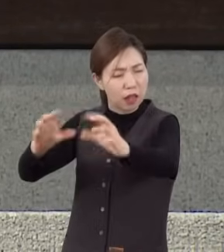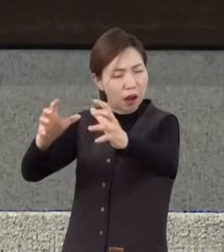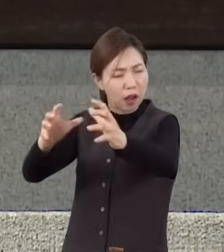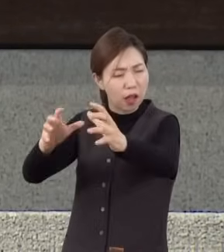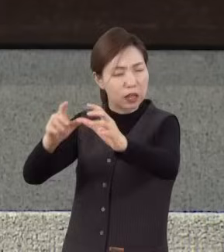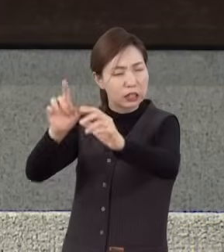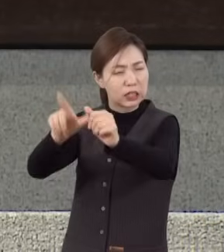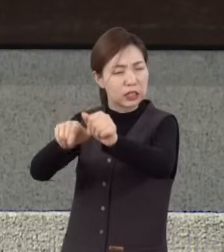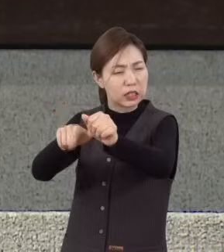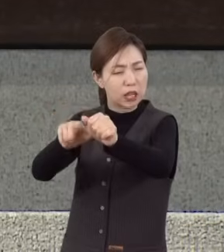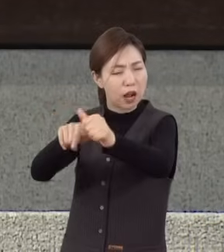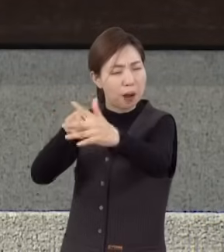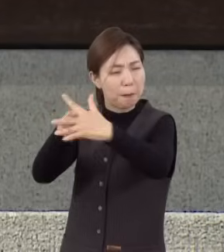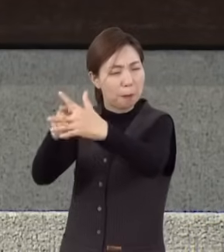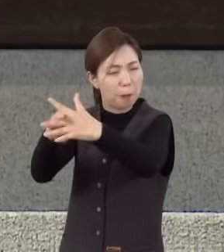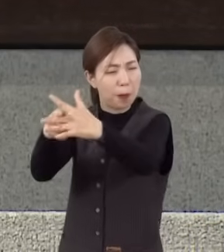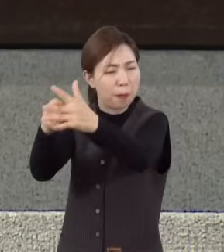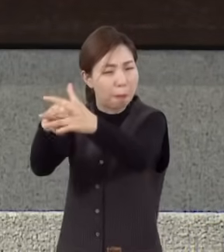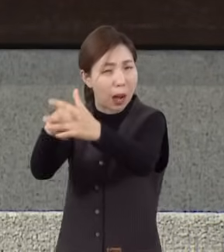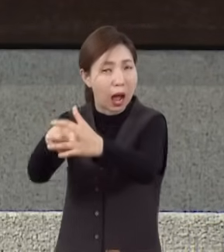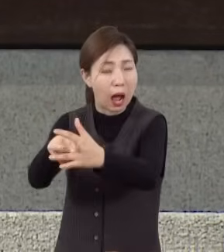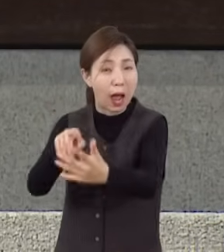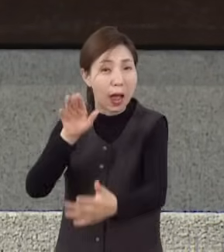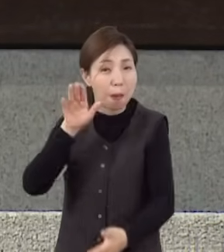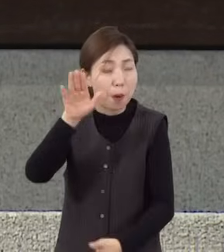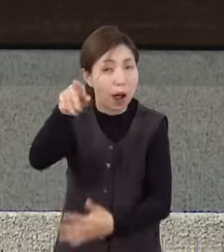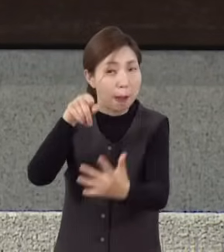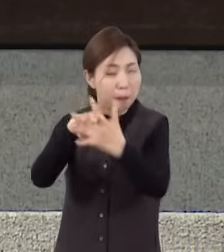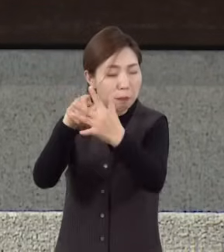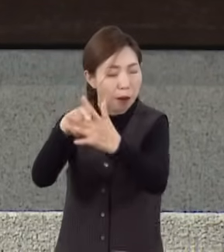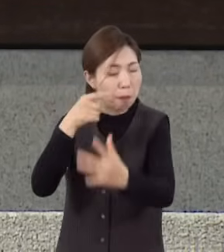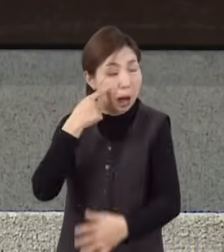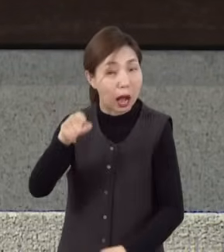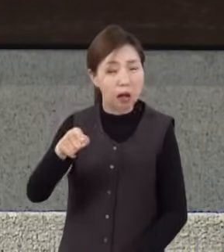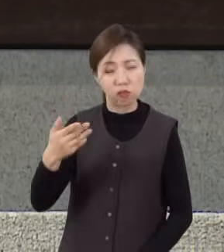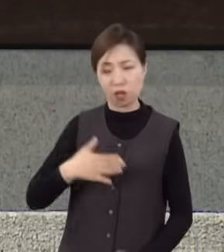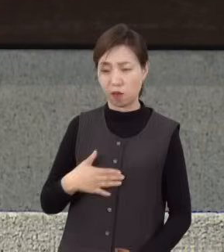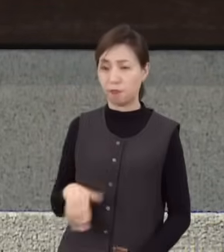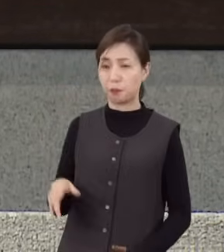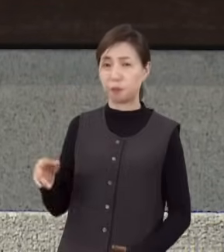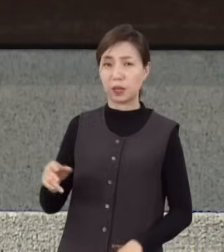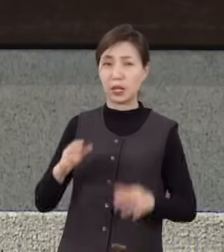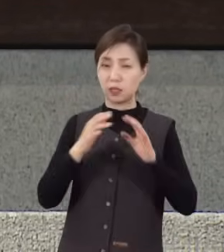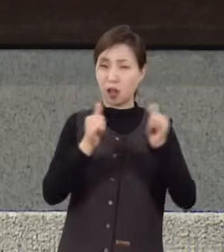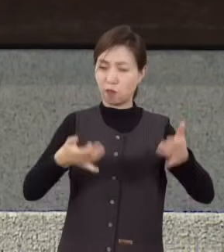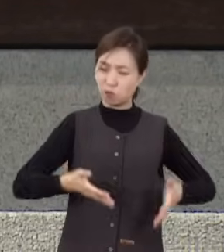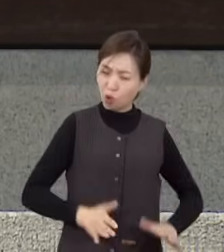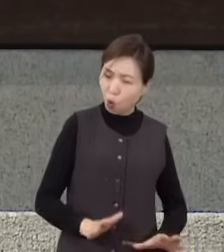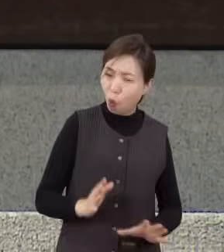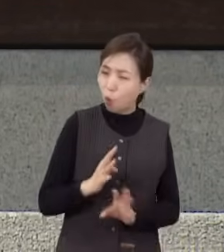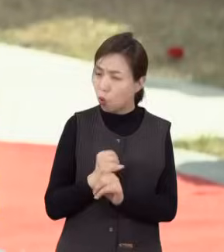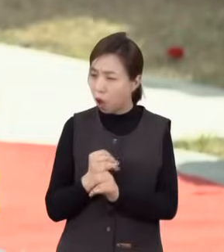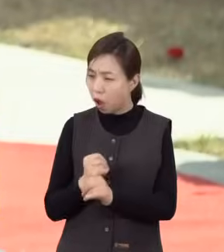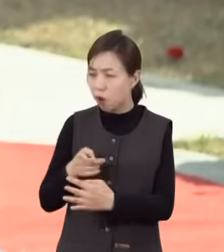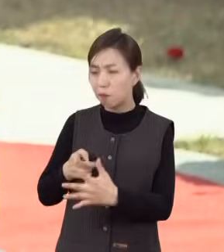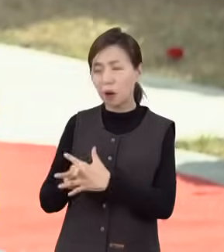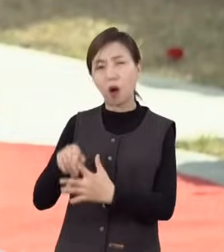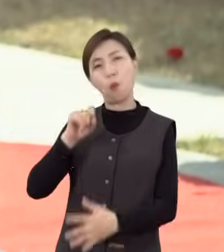사람 몸에서 비둘기 몸에서 벗어나서 사람 몸을 언제 받는지 제 지혜로는 알 수가